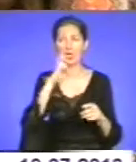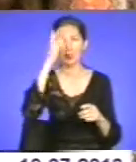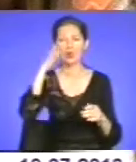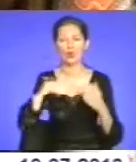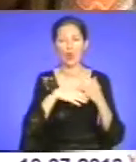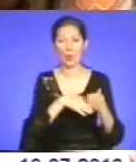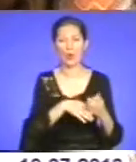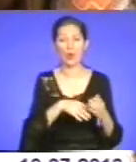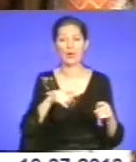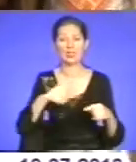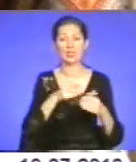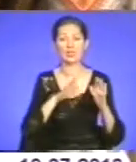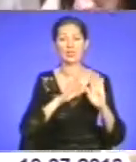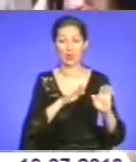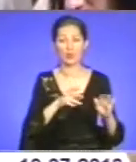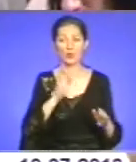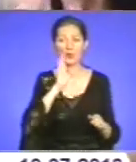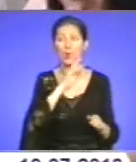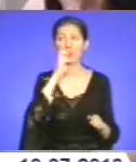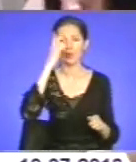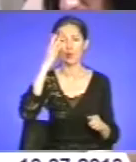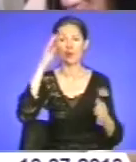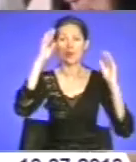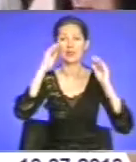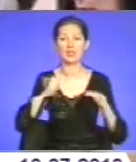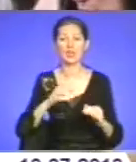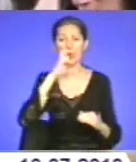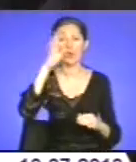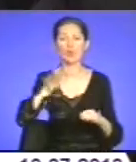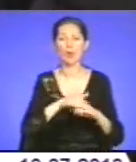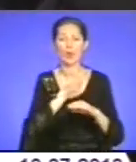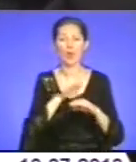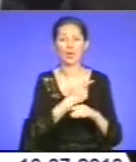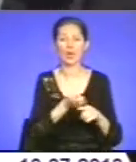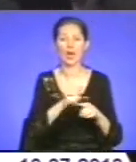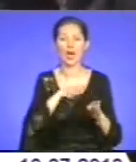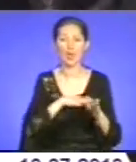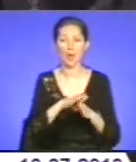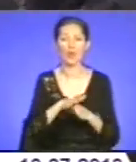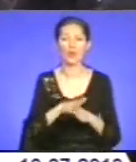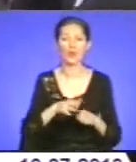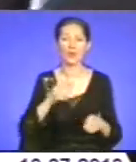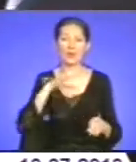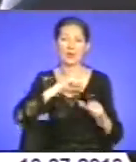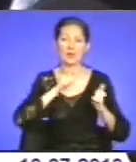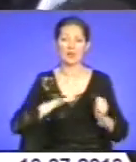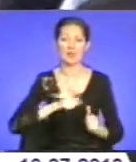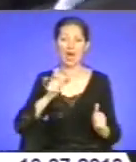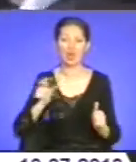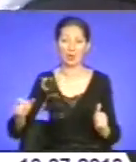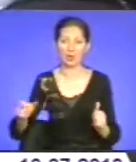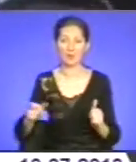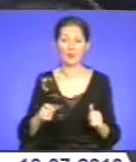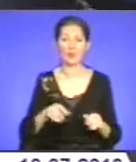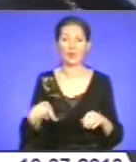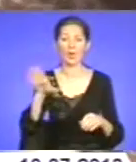Божої зійшла божественна благодать, яка наповнює спраглі за вірою серця мільйонів паломників. Всеукраїнська проща